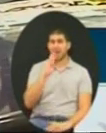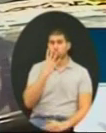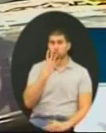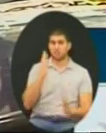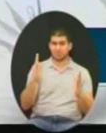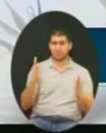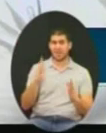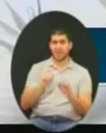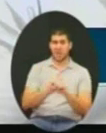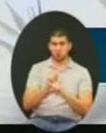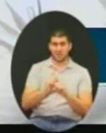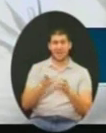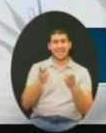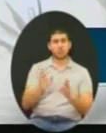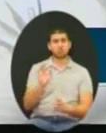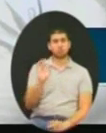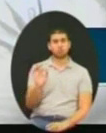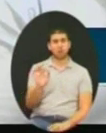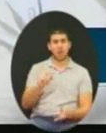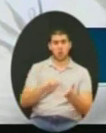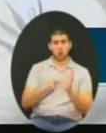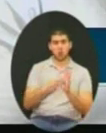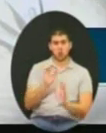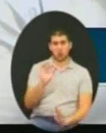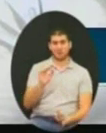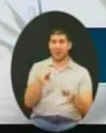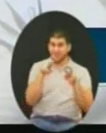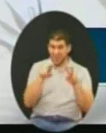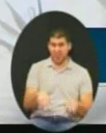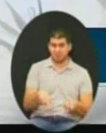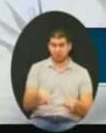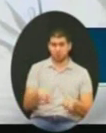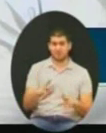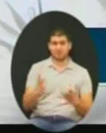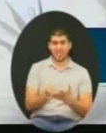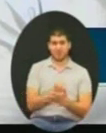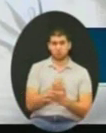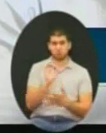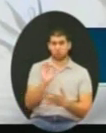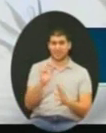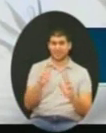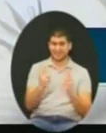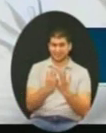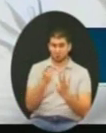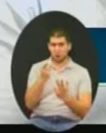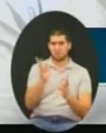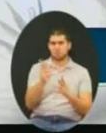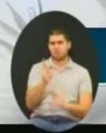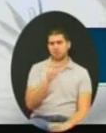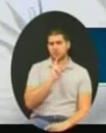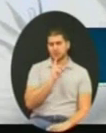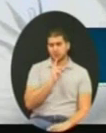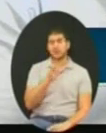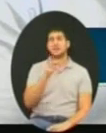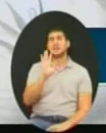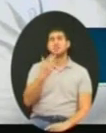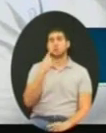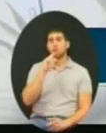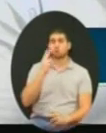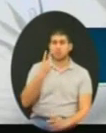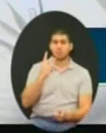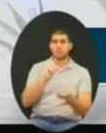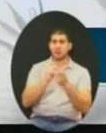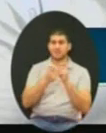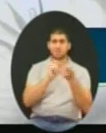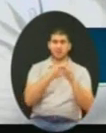לפחות בקדנציה, היכולת שלה לקחת את התוכניות שלה ולממש אותם, ולהגשים אותם לטובת הציבור, הן מאוד מאוד נמוכות. אם כל שנתיים מתחלפת ממשלה,